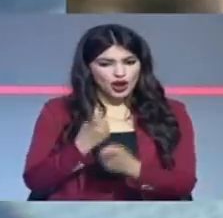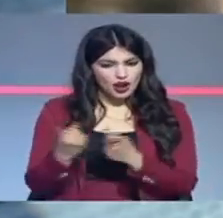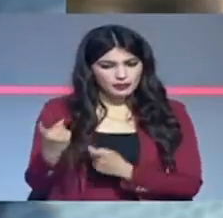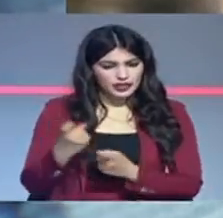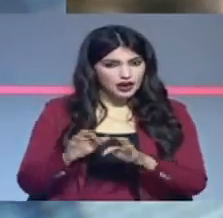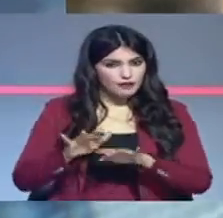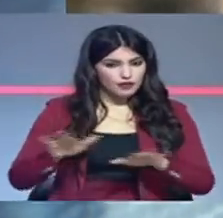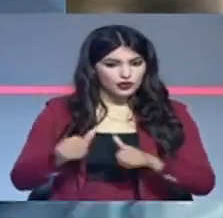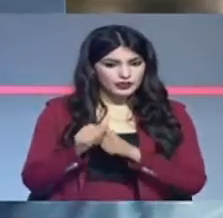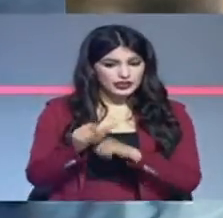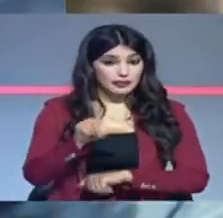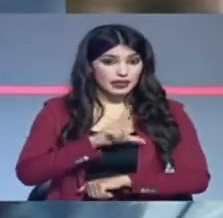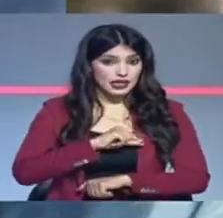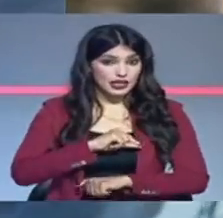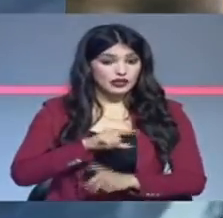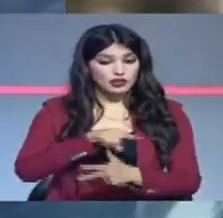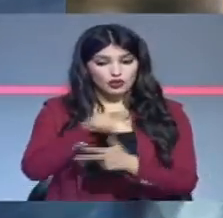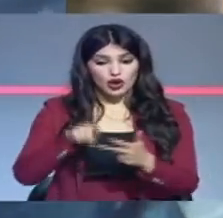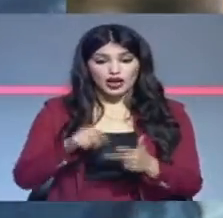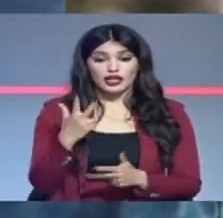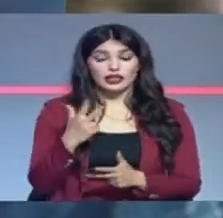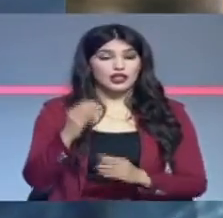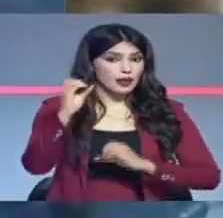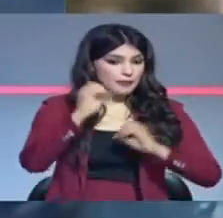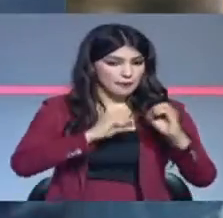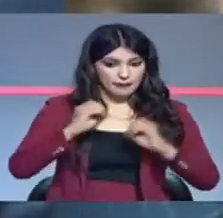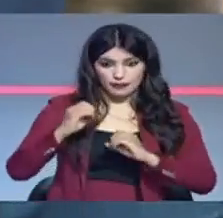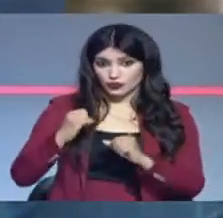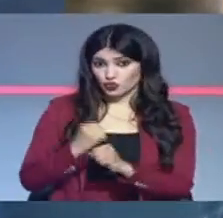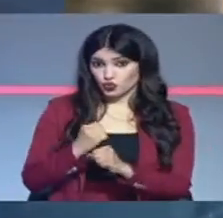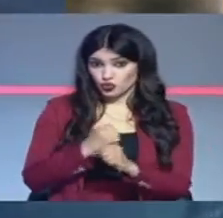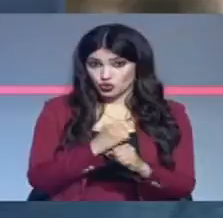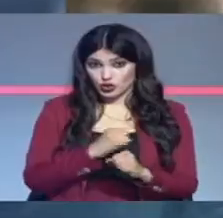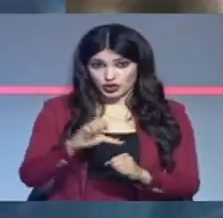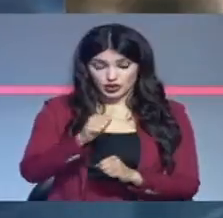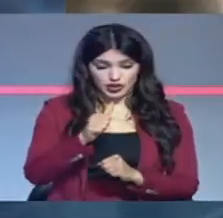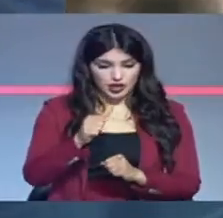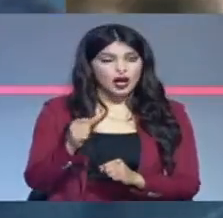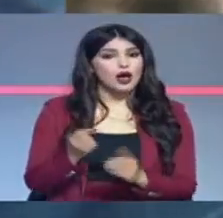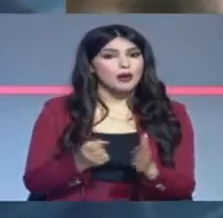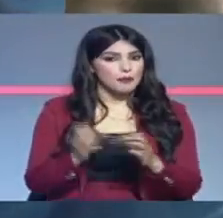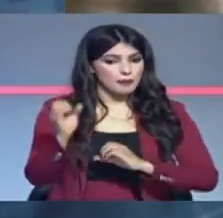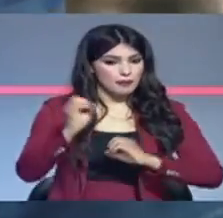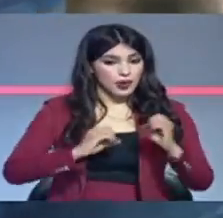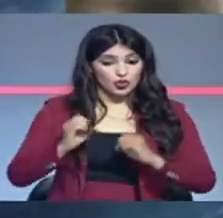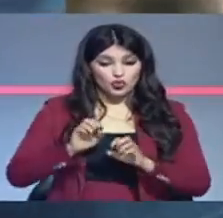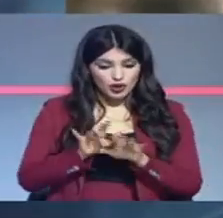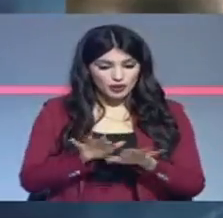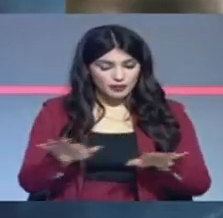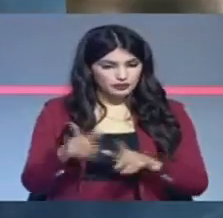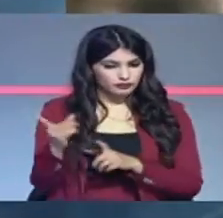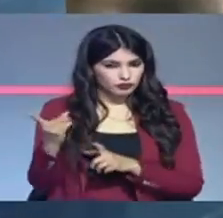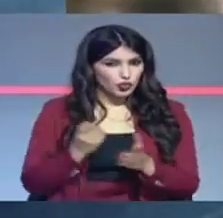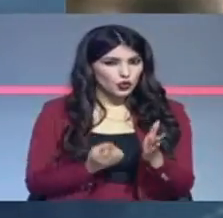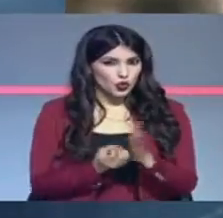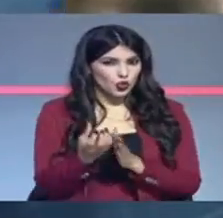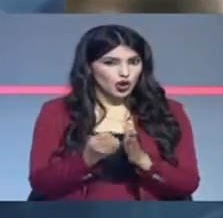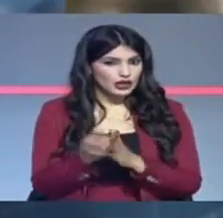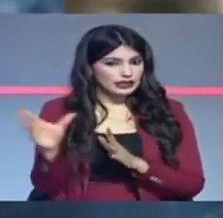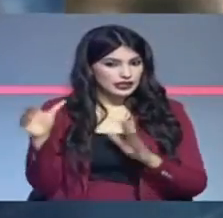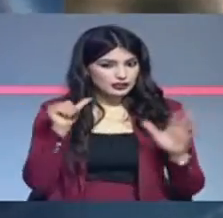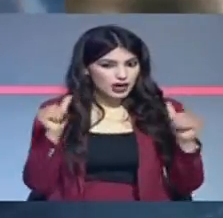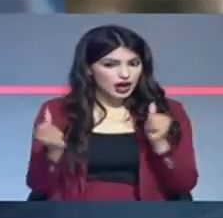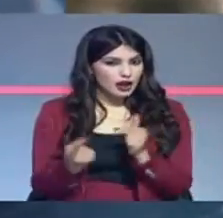باعتبار اللي يكون ثلاثه منظومات بها ماس تعلمتها المهمه الخاصه العمليات